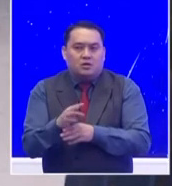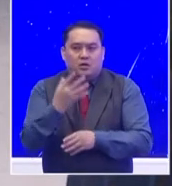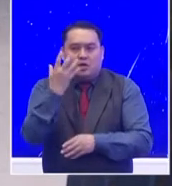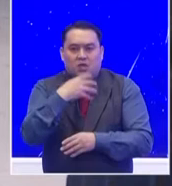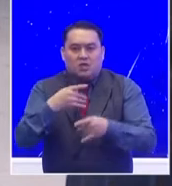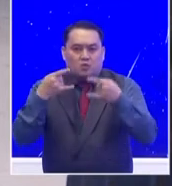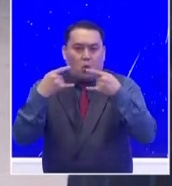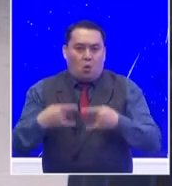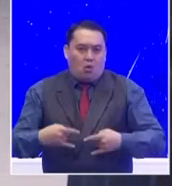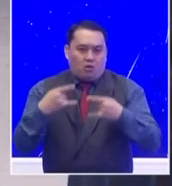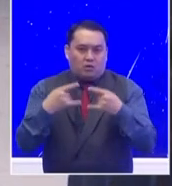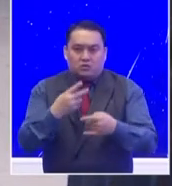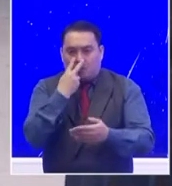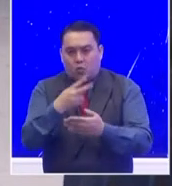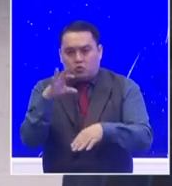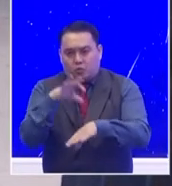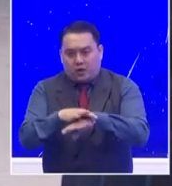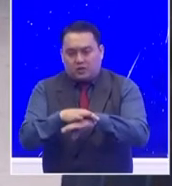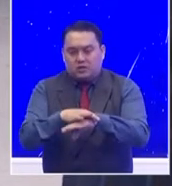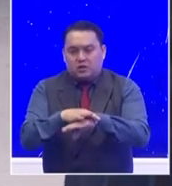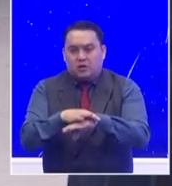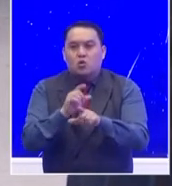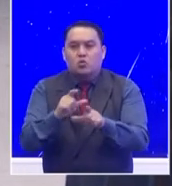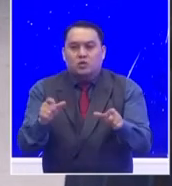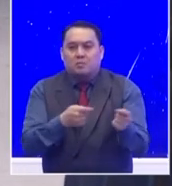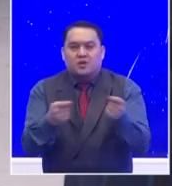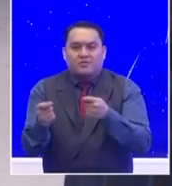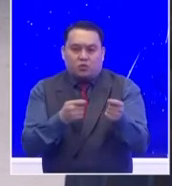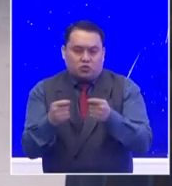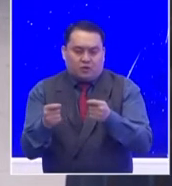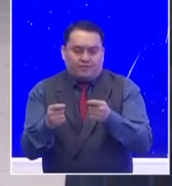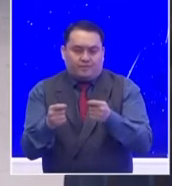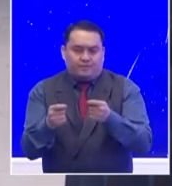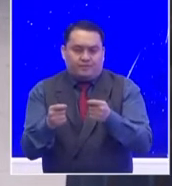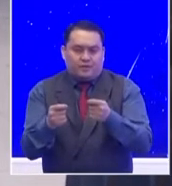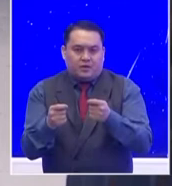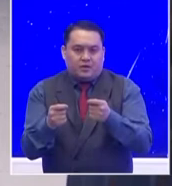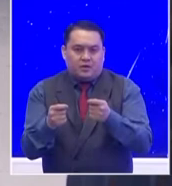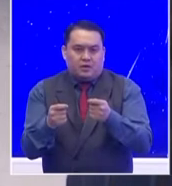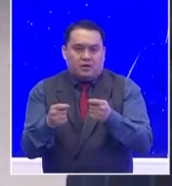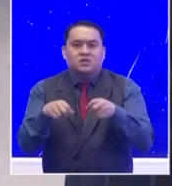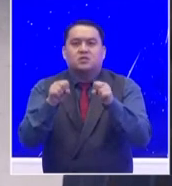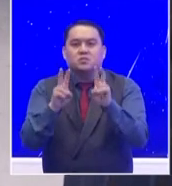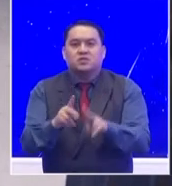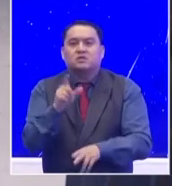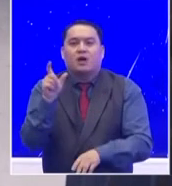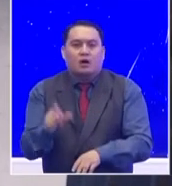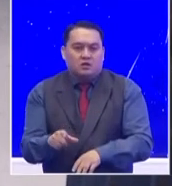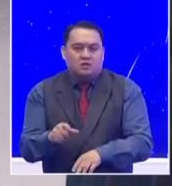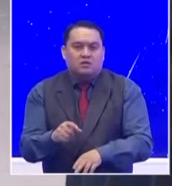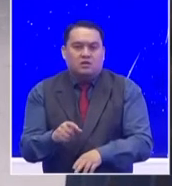тепловизорами для бесконтактной термометрии пассажиров и перевозчиков. Также специалисты,